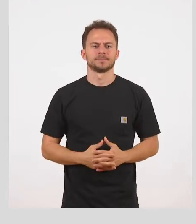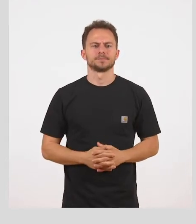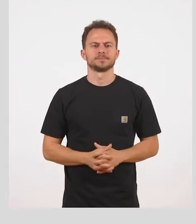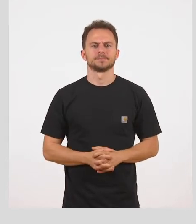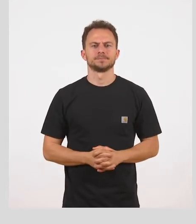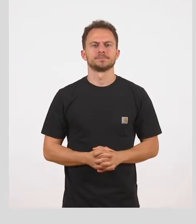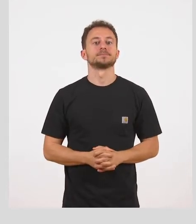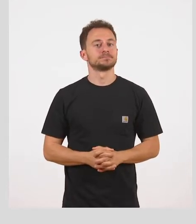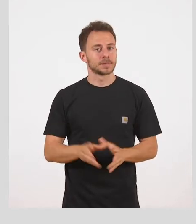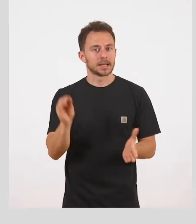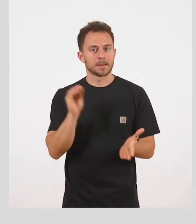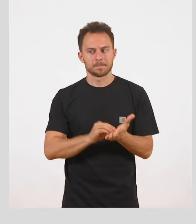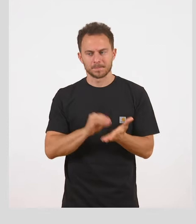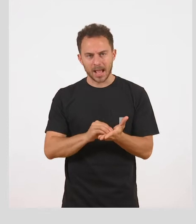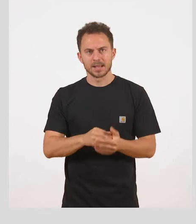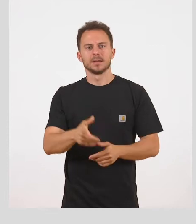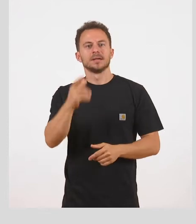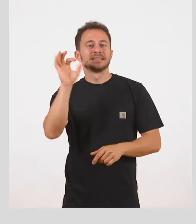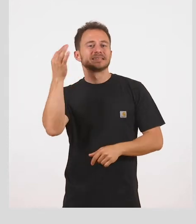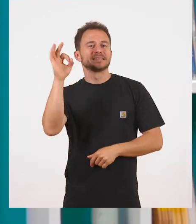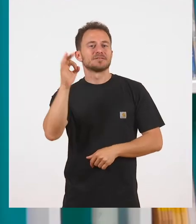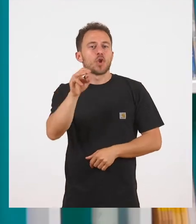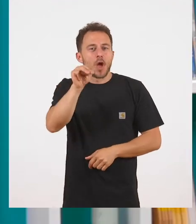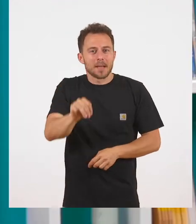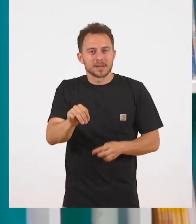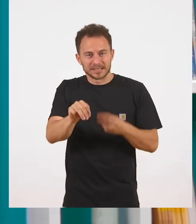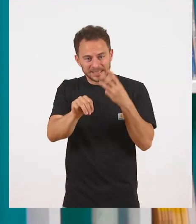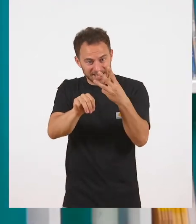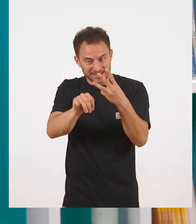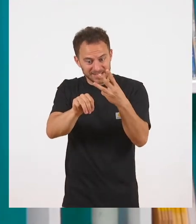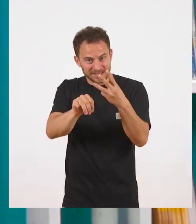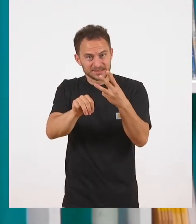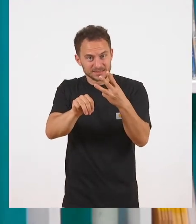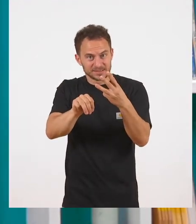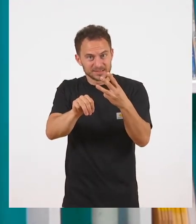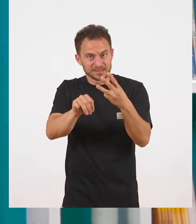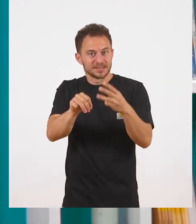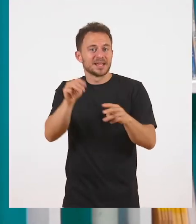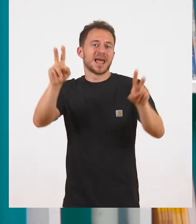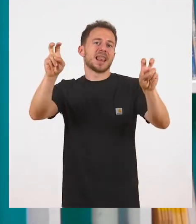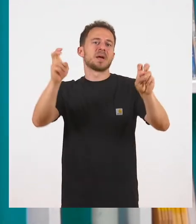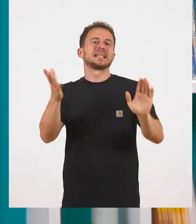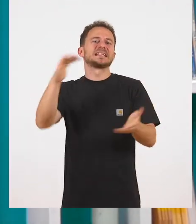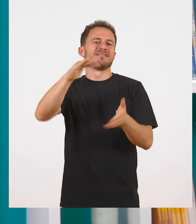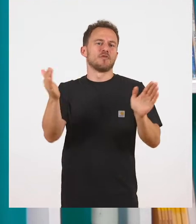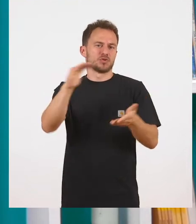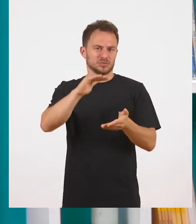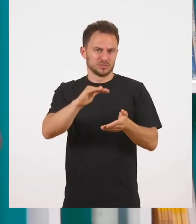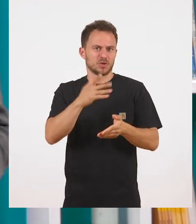Άρα γι' αυτό επαναλαμβάνω, συμβολίζεται με M στην τρίτη ή αλλιώς τον κύβο. γιατί μιλάμε για τρισδιάστατο